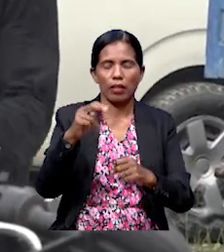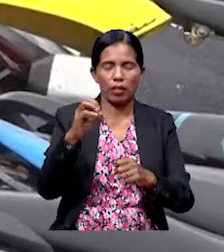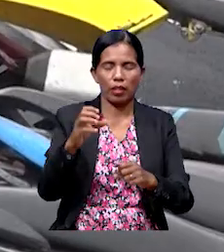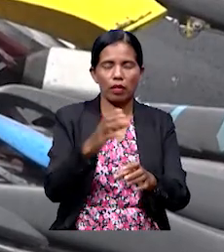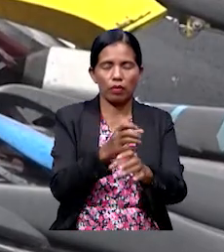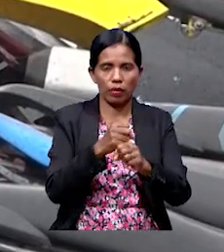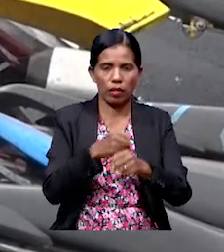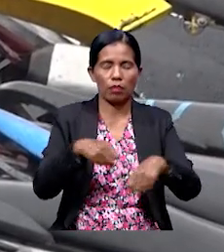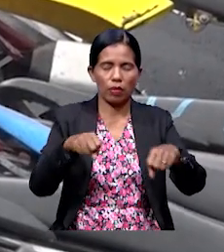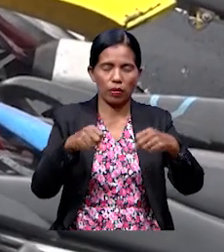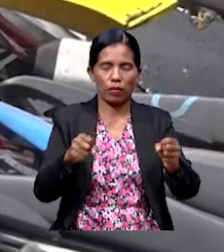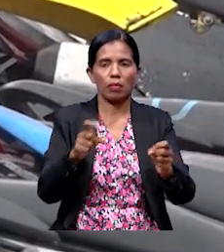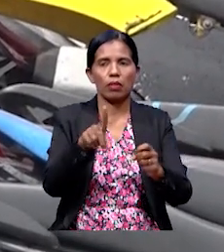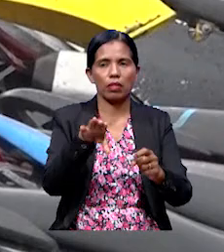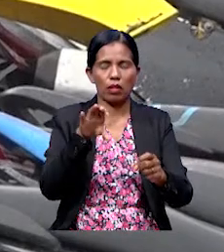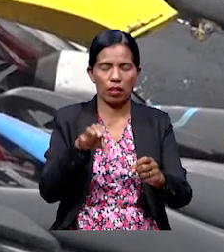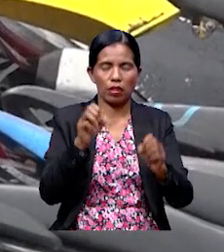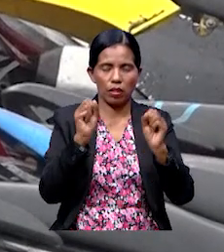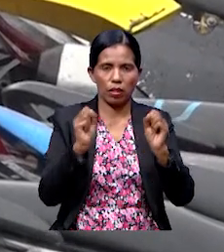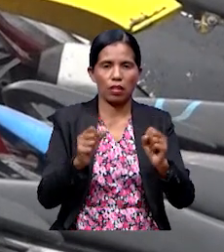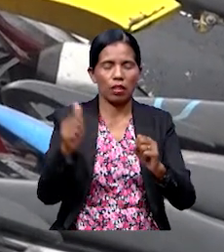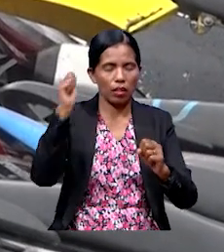mak partisipa kampanye elektoral kandidatu presiden